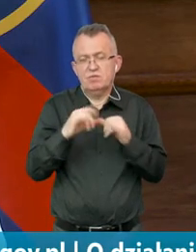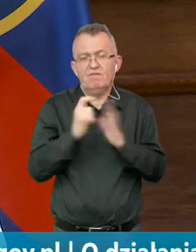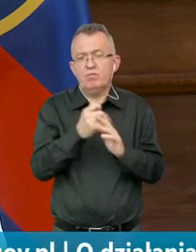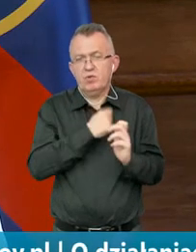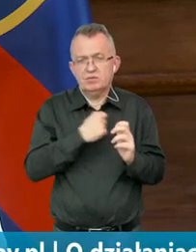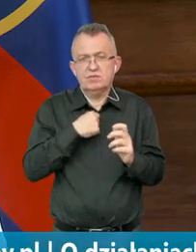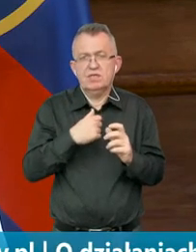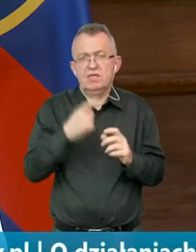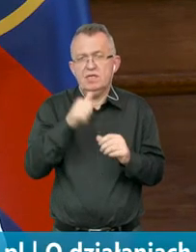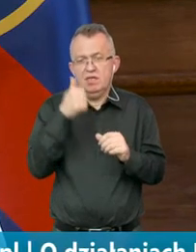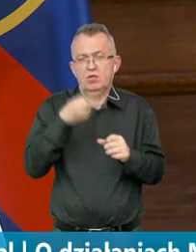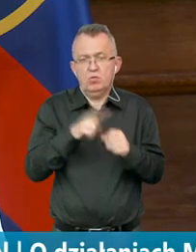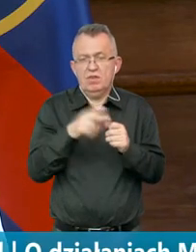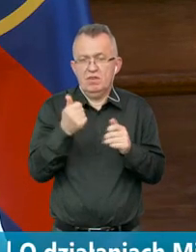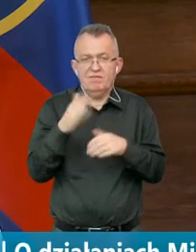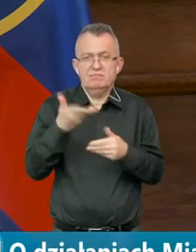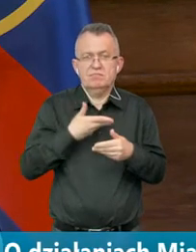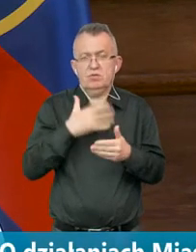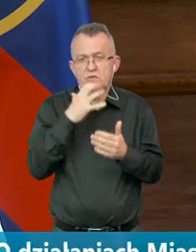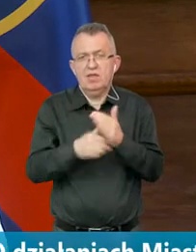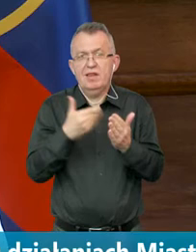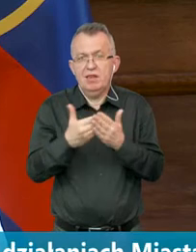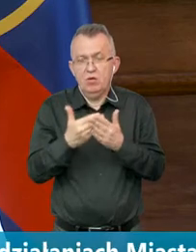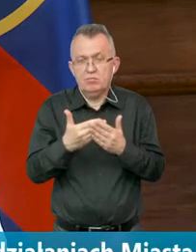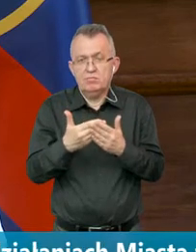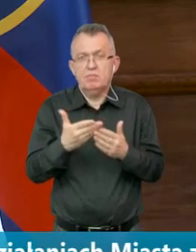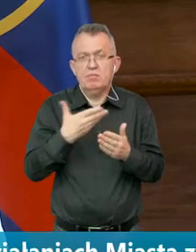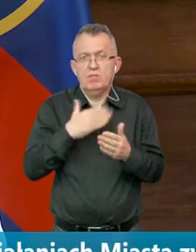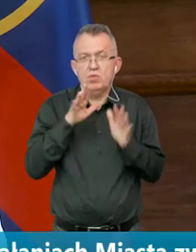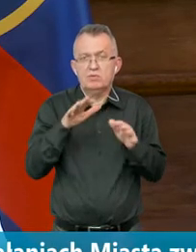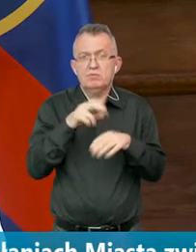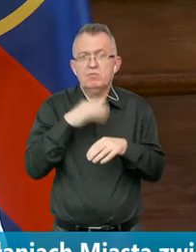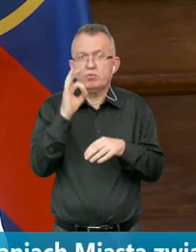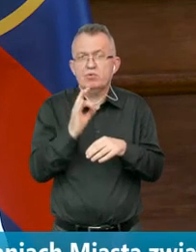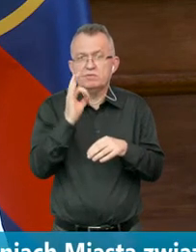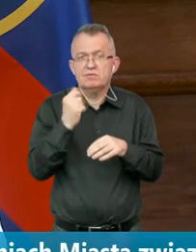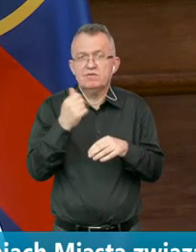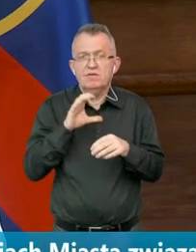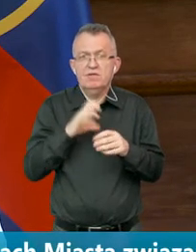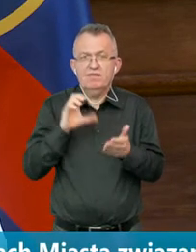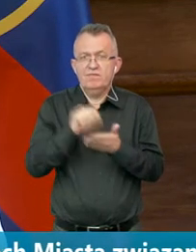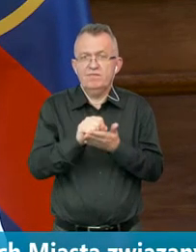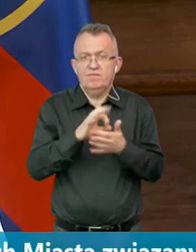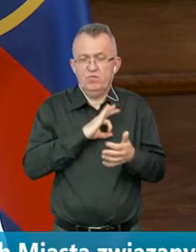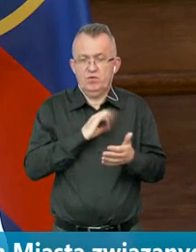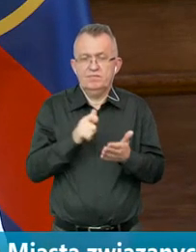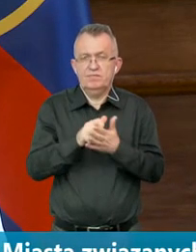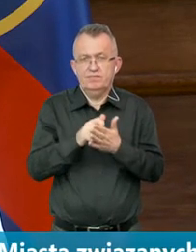My byliśmy jednym z tych, który dostał najwięcej, dlatego że mieliśmy bardzo wysoki procent nakładów inwestycyjnych w naszym